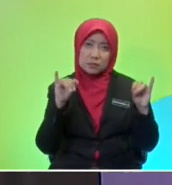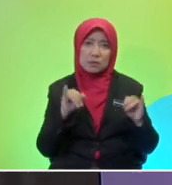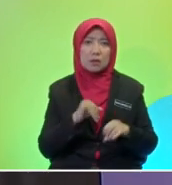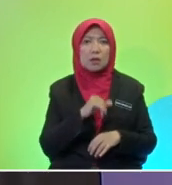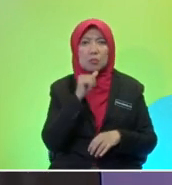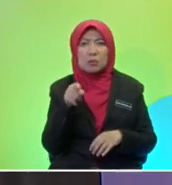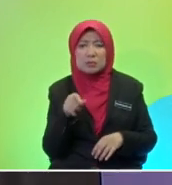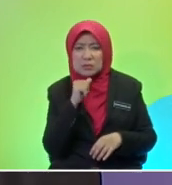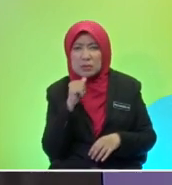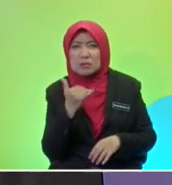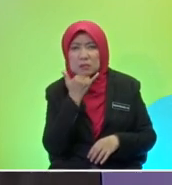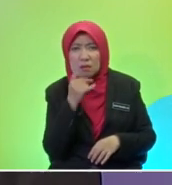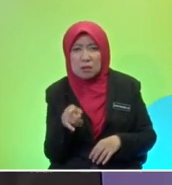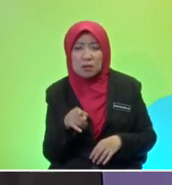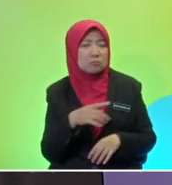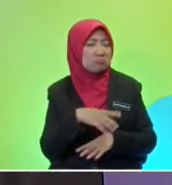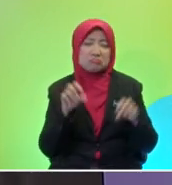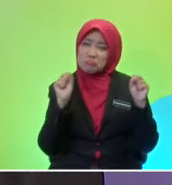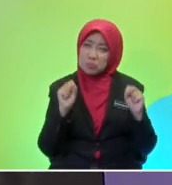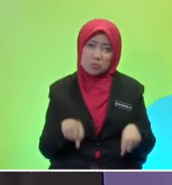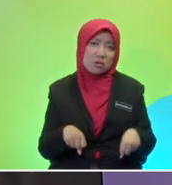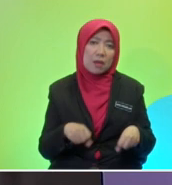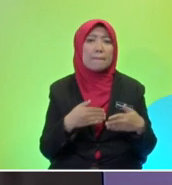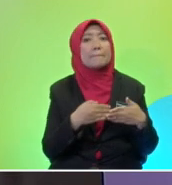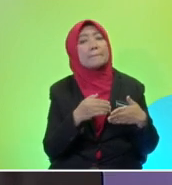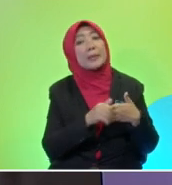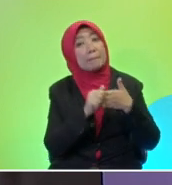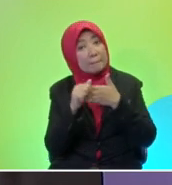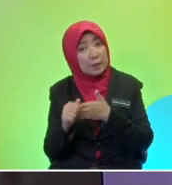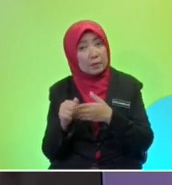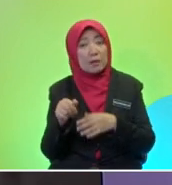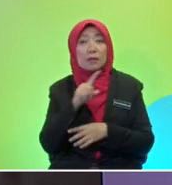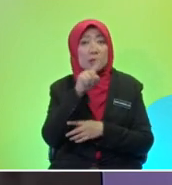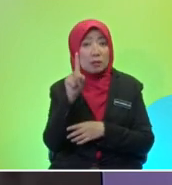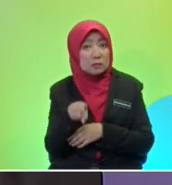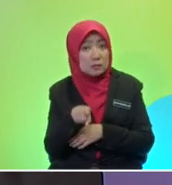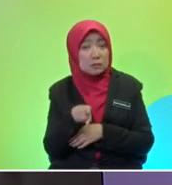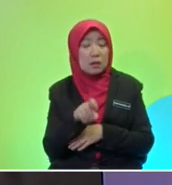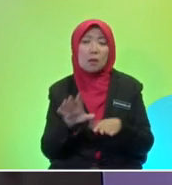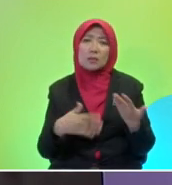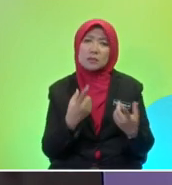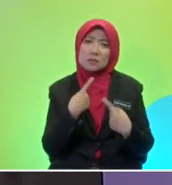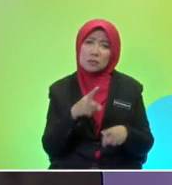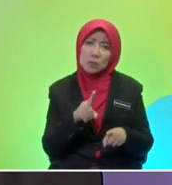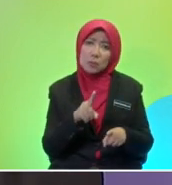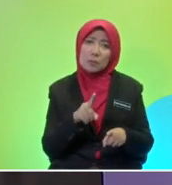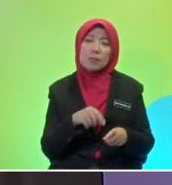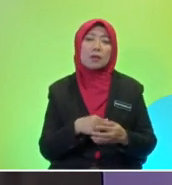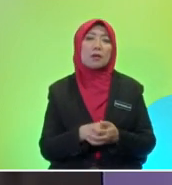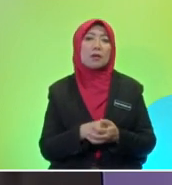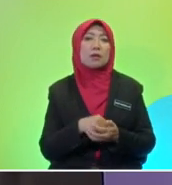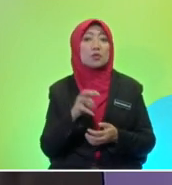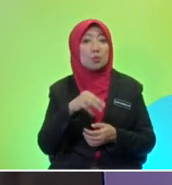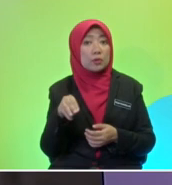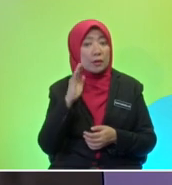salah siapa ini salah tak boleh gitu kan bimbing mereka tanyo bahkan gini dan mereka ini kan tahun ini Oke